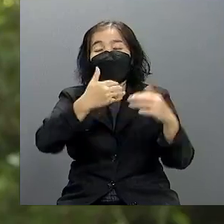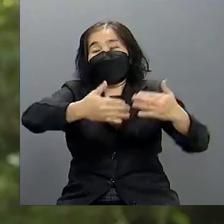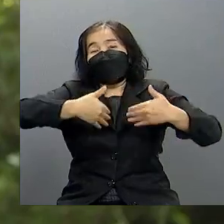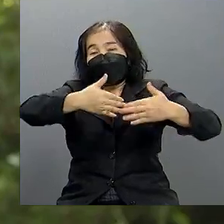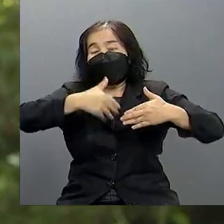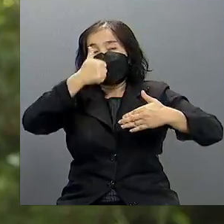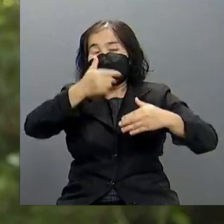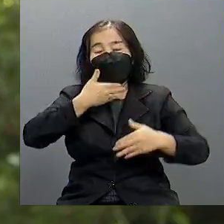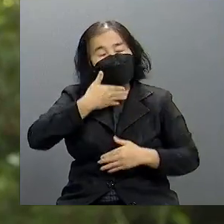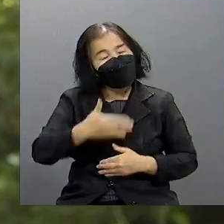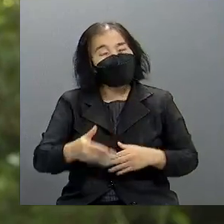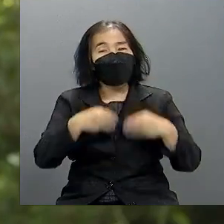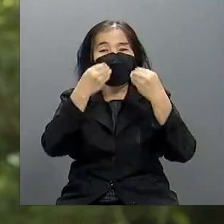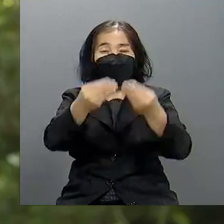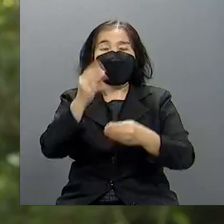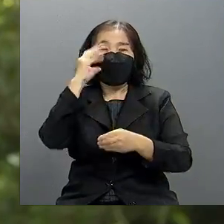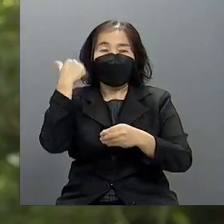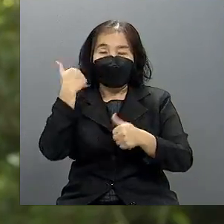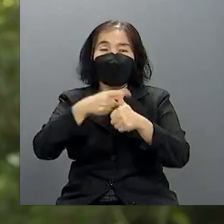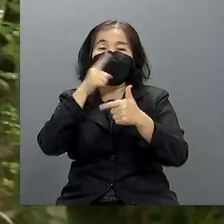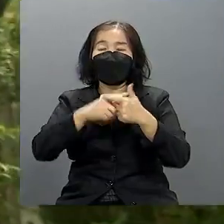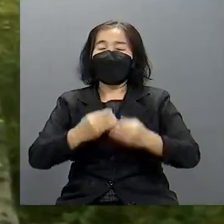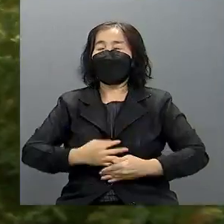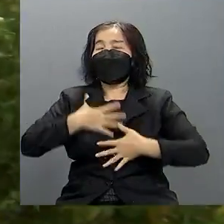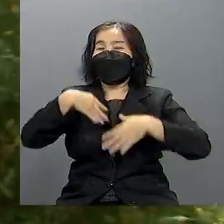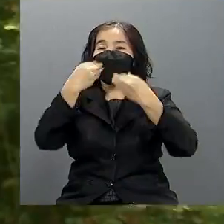นแล้วก็เป็นที่ภาคภูมิใจให้กับครอบครัวได้ค่ะ